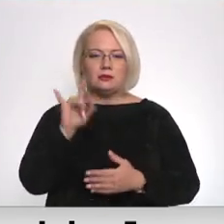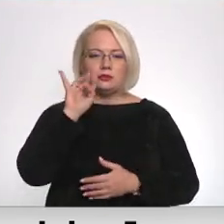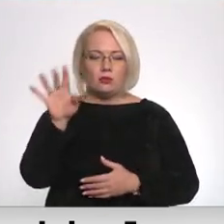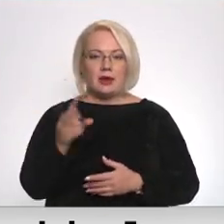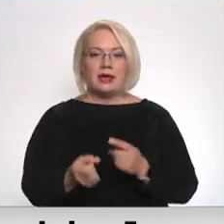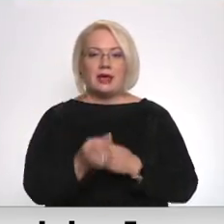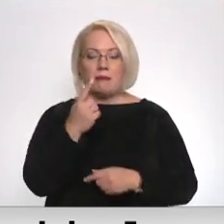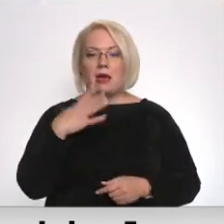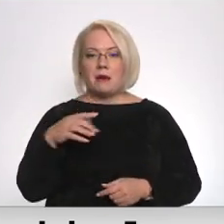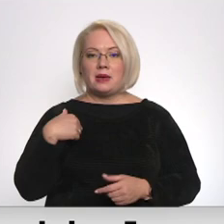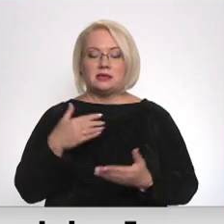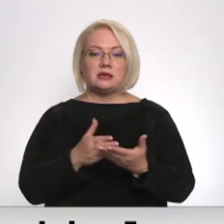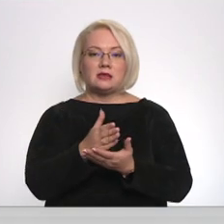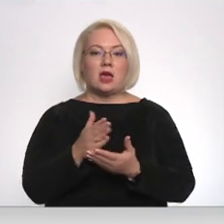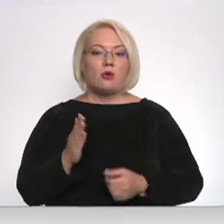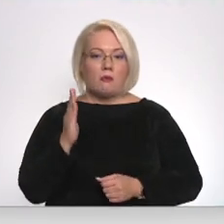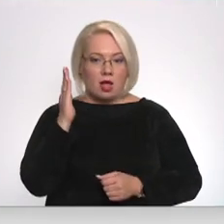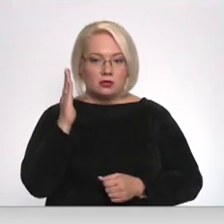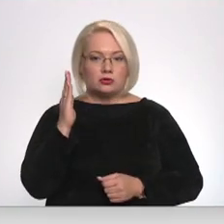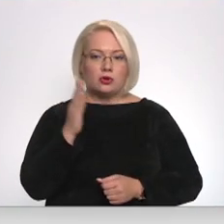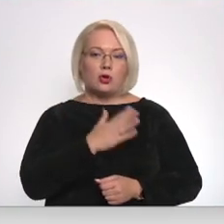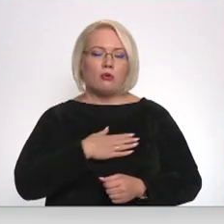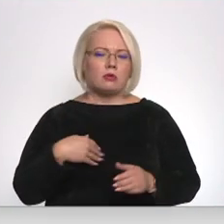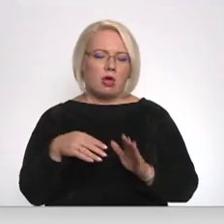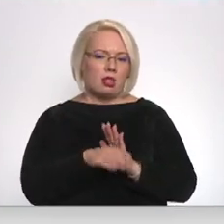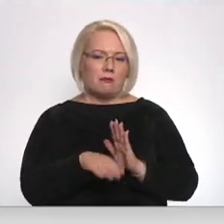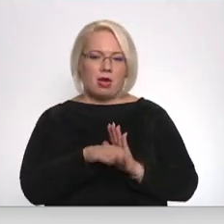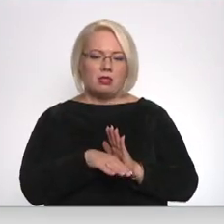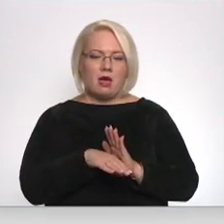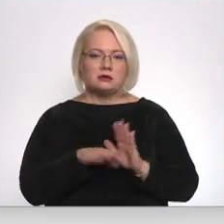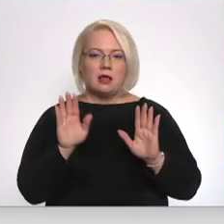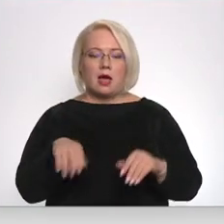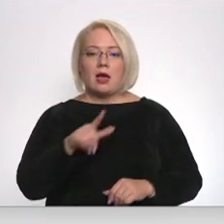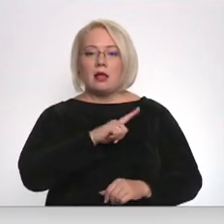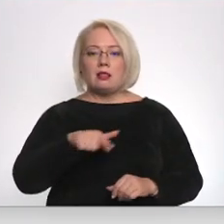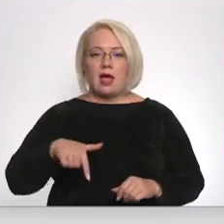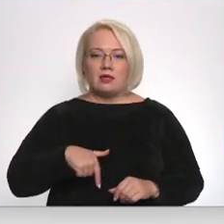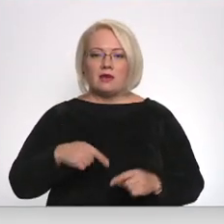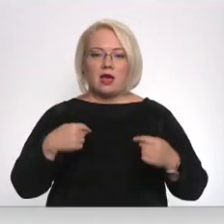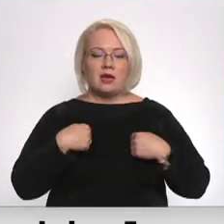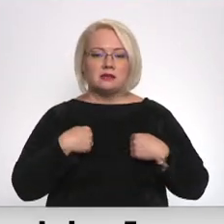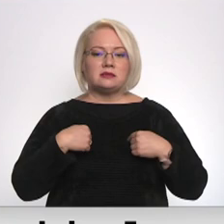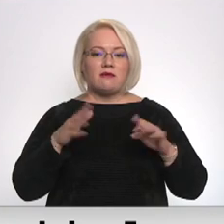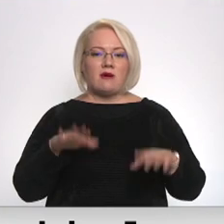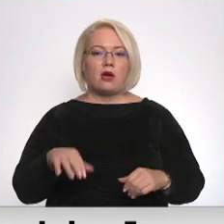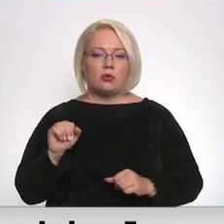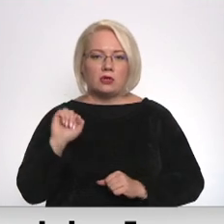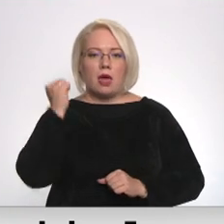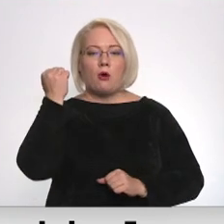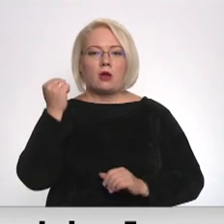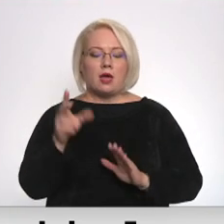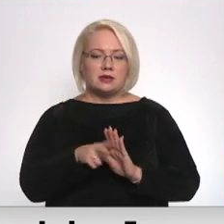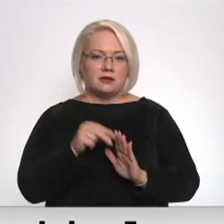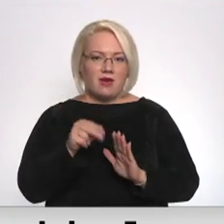Iemesls, kāpēc es eju balsot, ir ļoti elementārs, lai Latvijā es varu demokrātiski